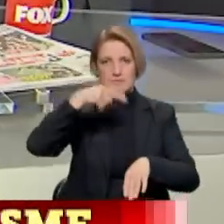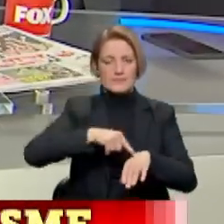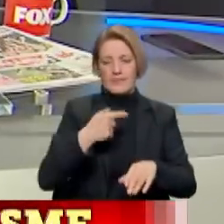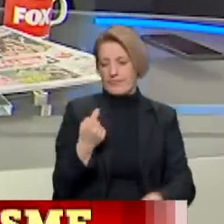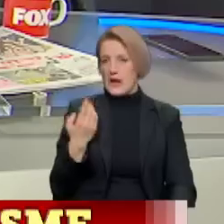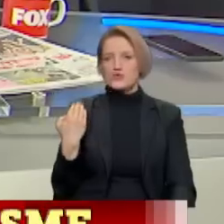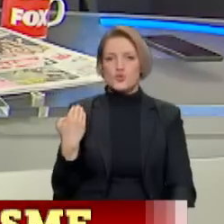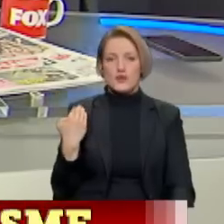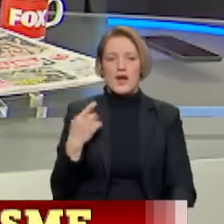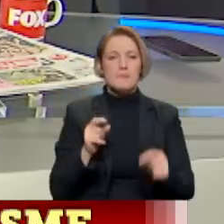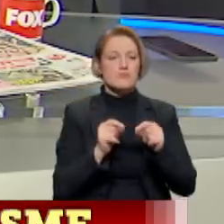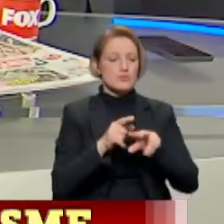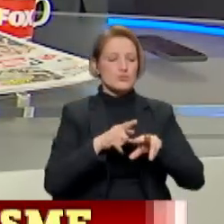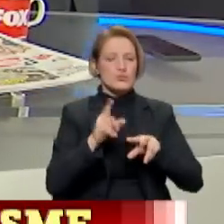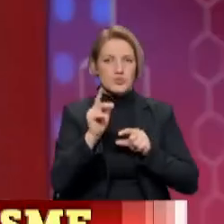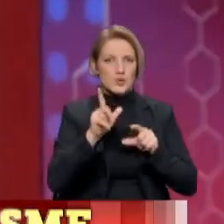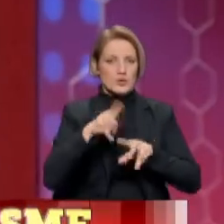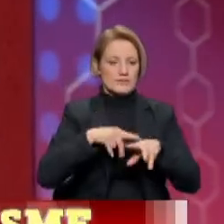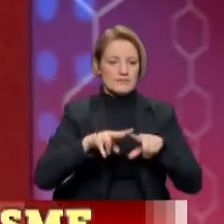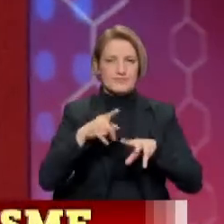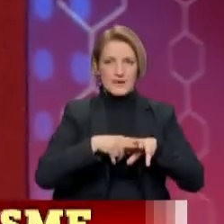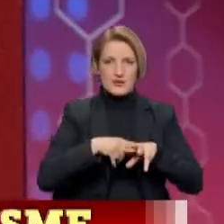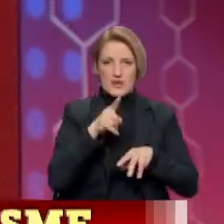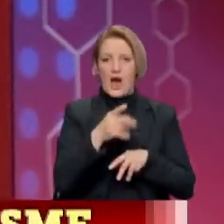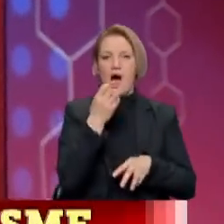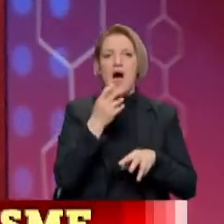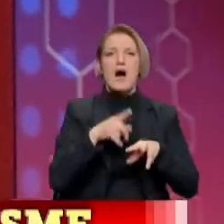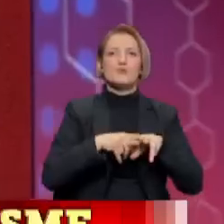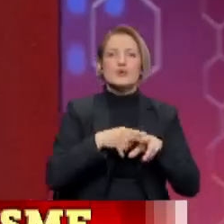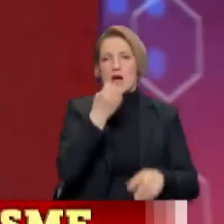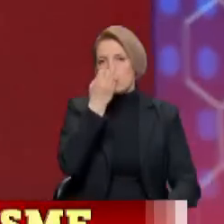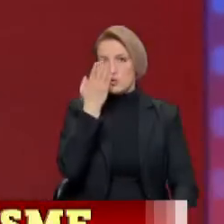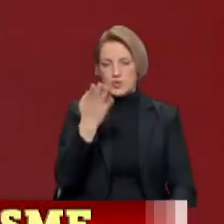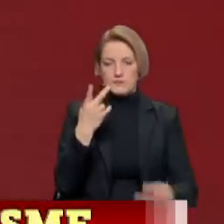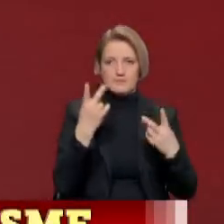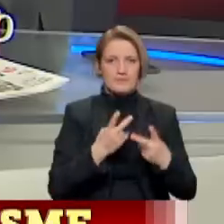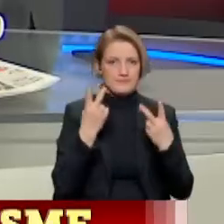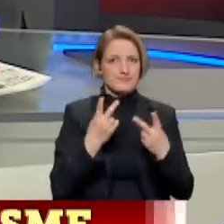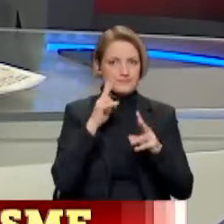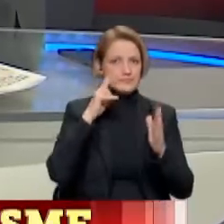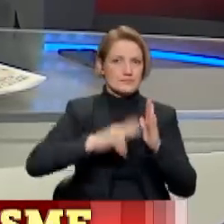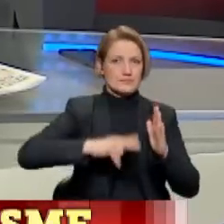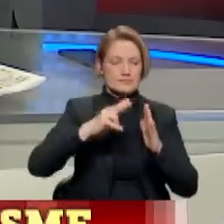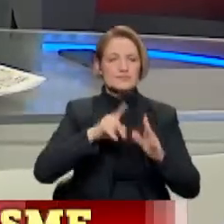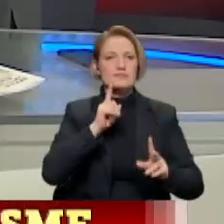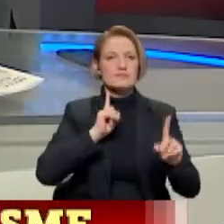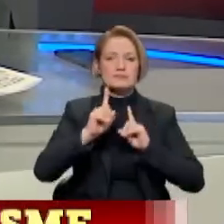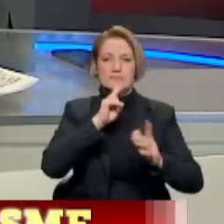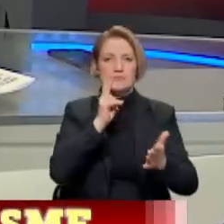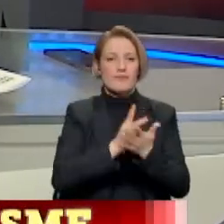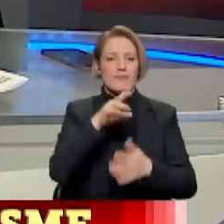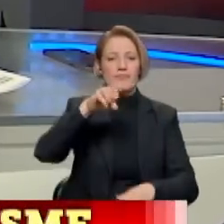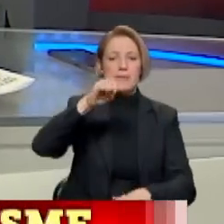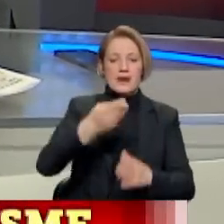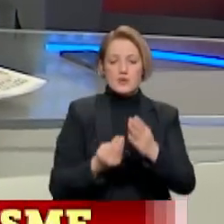Az önce Bülent Arınç'ın, şimdi de Abdullah Gül'ün mesajlarını okuyorum bu mahkeme kararıyla ilgili. Bu arada AK